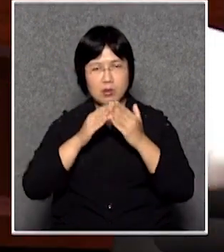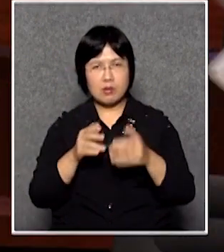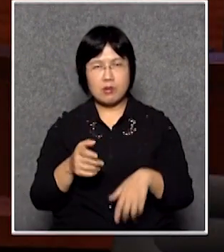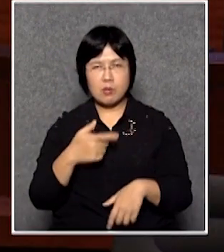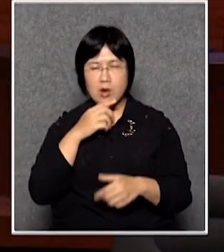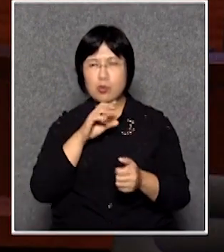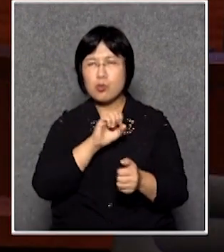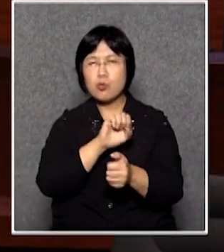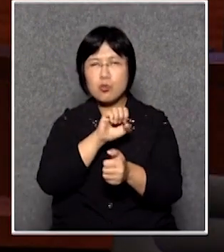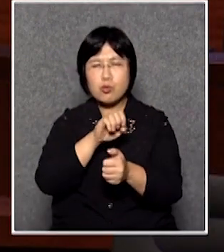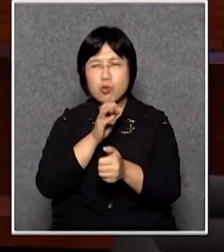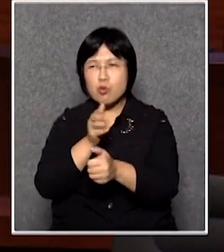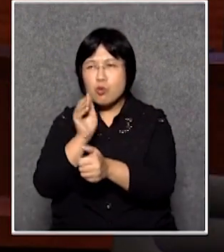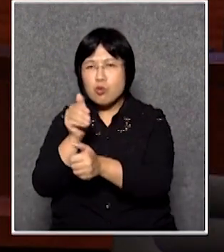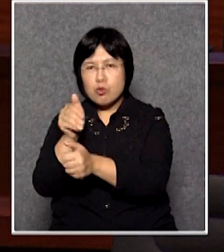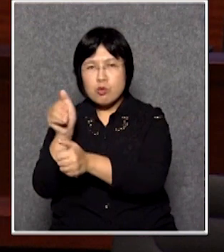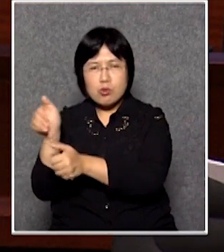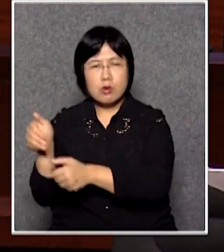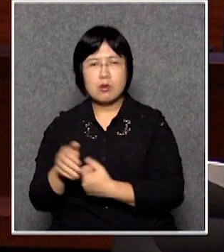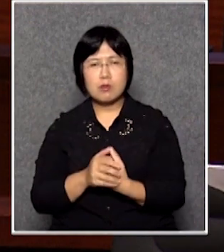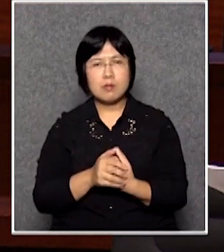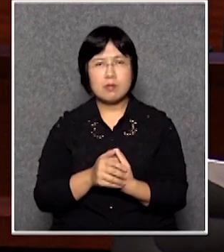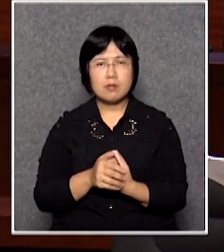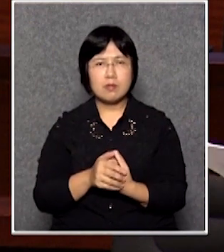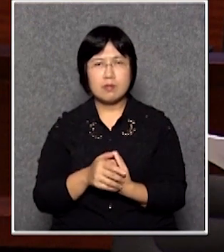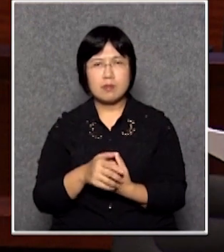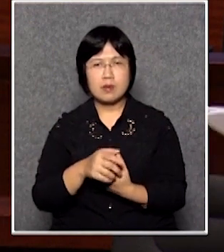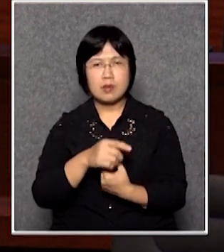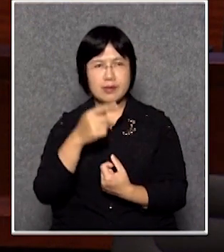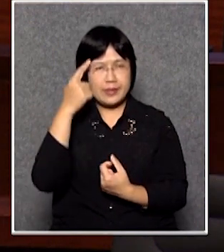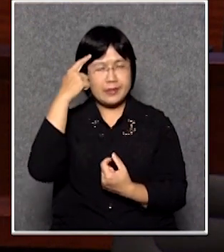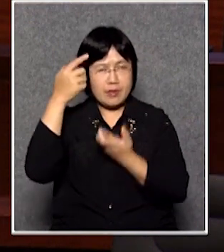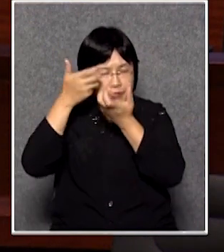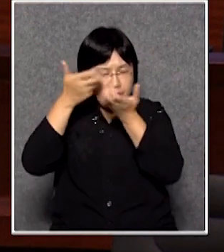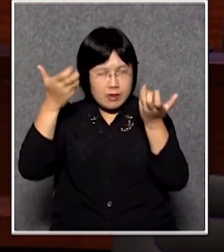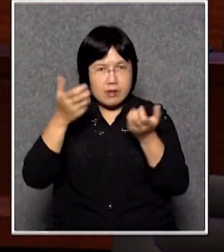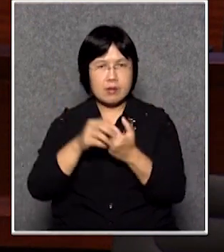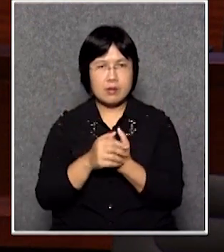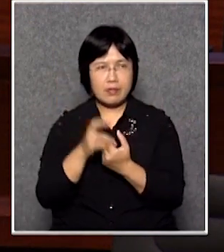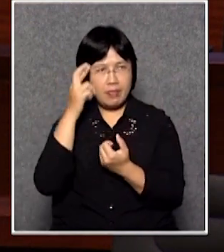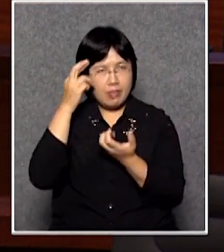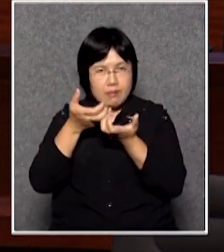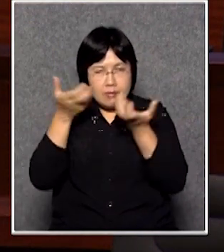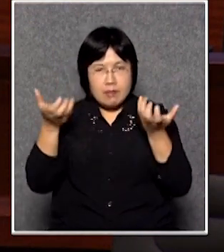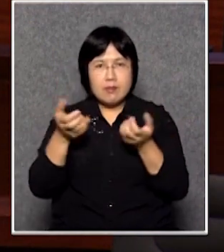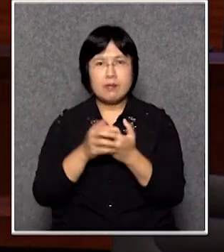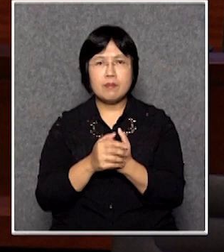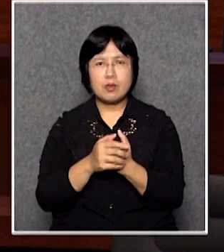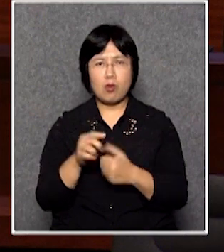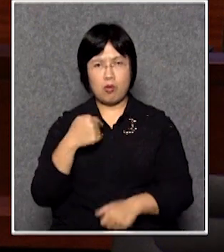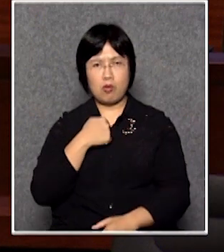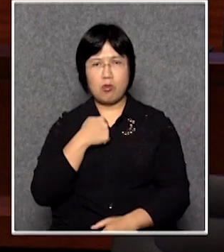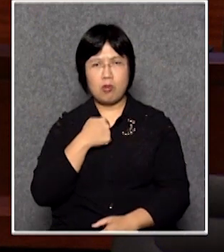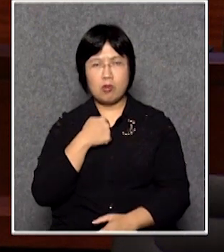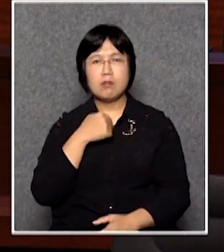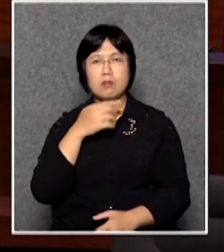去遊說其他人，即係呢個係一種精神分裂嚟嘅，基本上係。所以本席